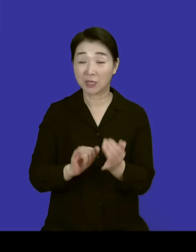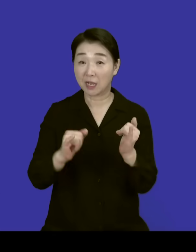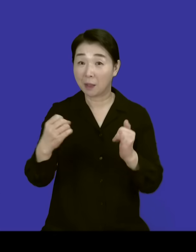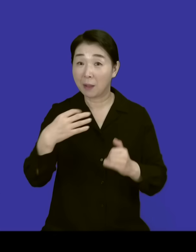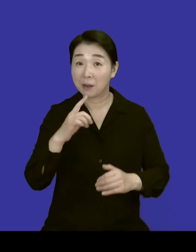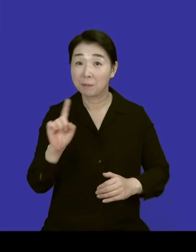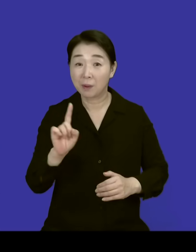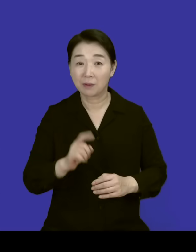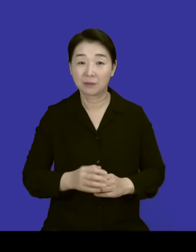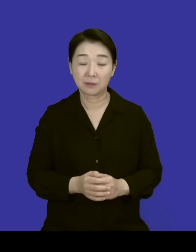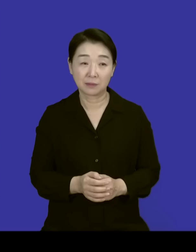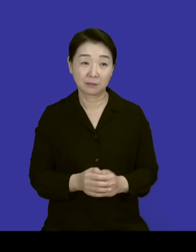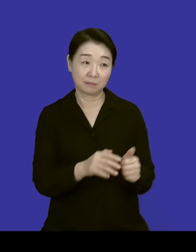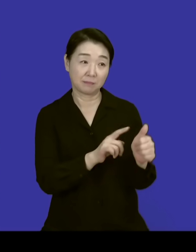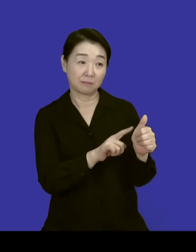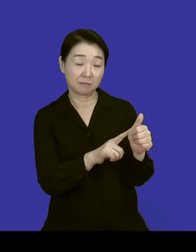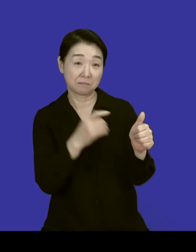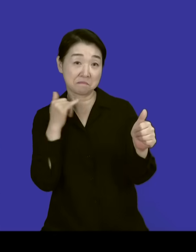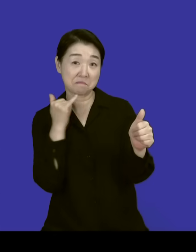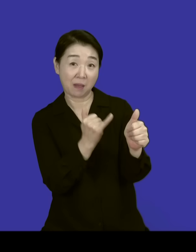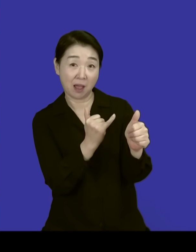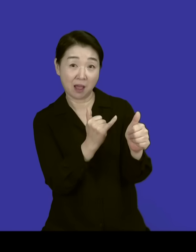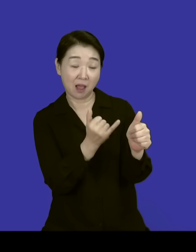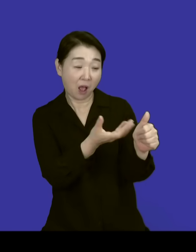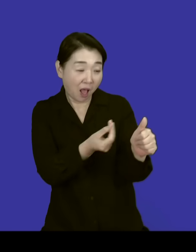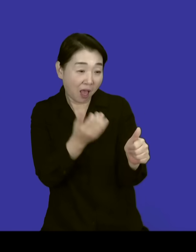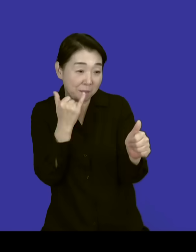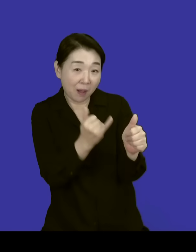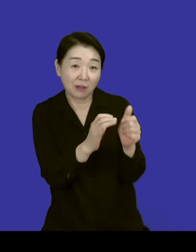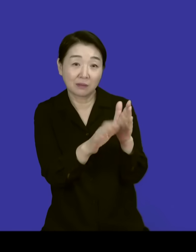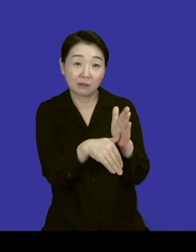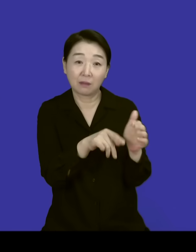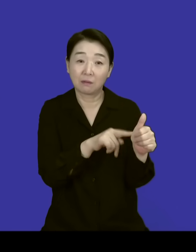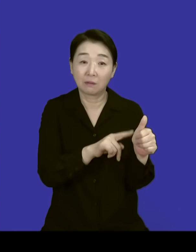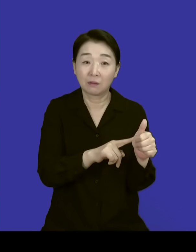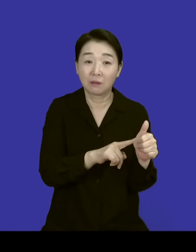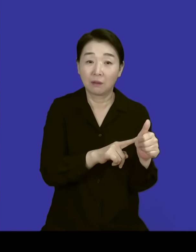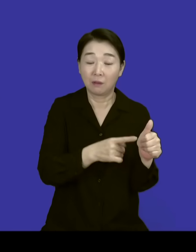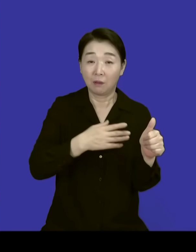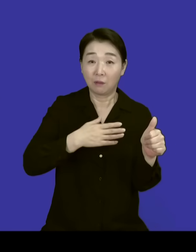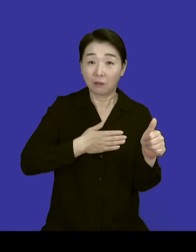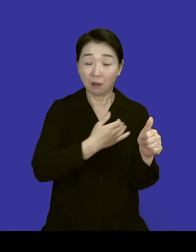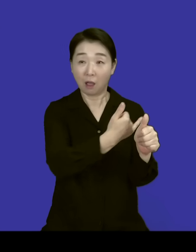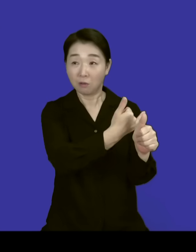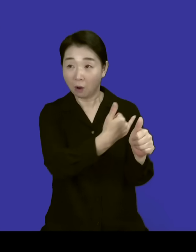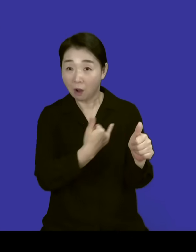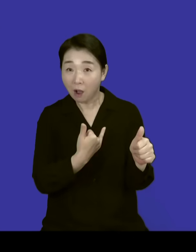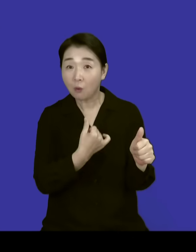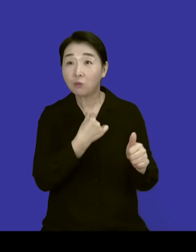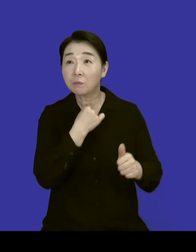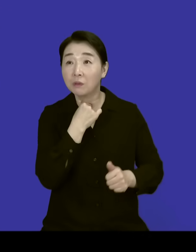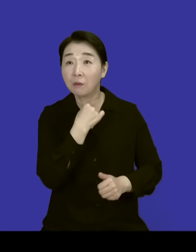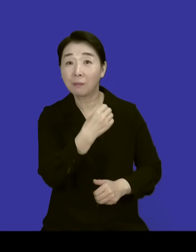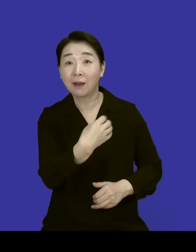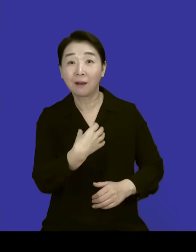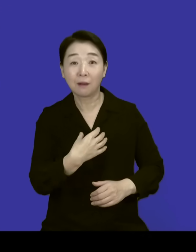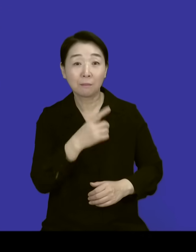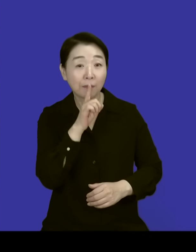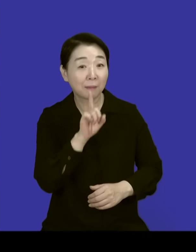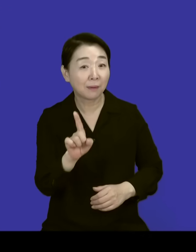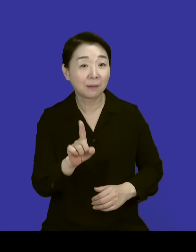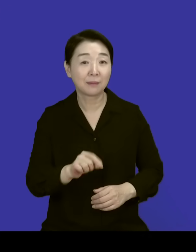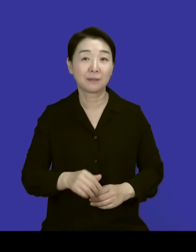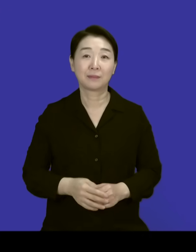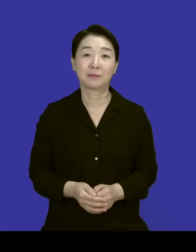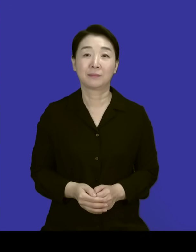작가분이 이제 용감한 형제에게 섭외 연락을 딱 드렸더니 네. 용감한 형제가 그렇지 않아도 제가 연락을 드리려고 그랬어요. 이렇게 대답을 했대요. 그건 무슨